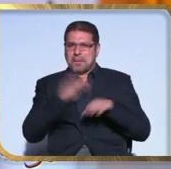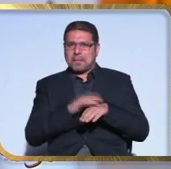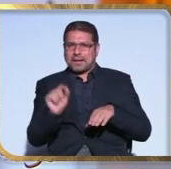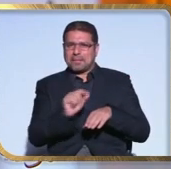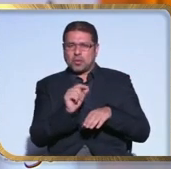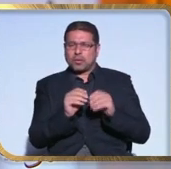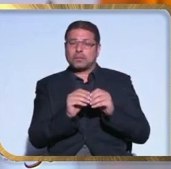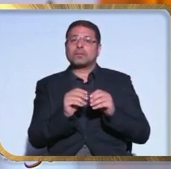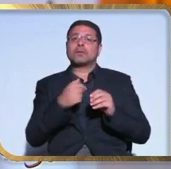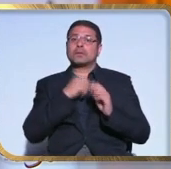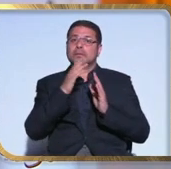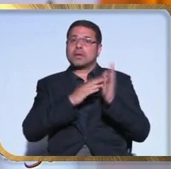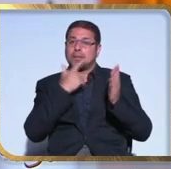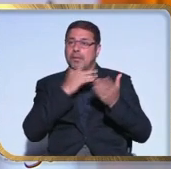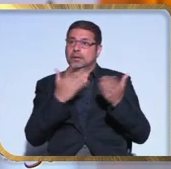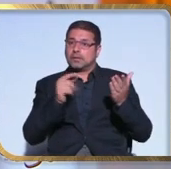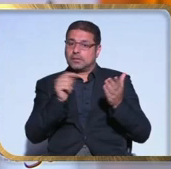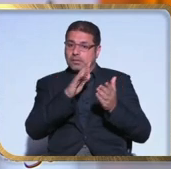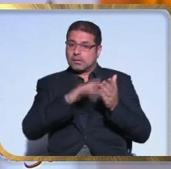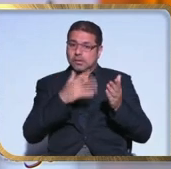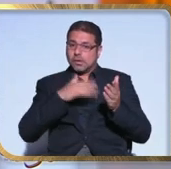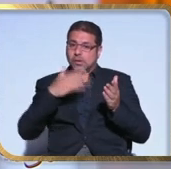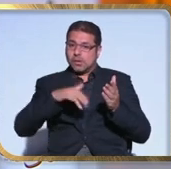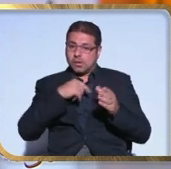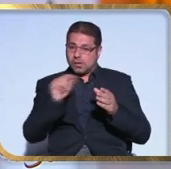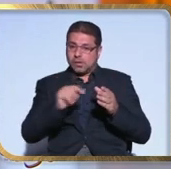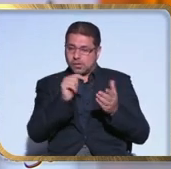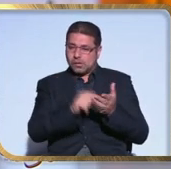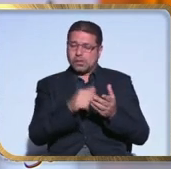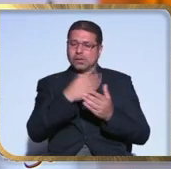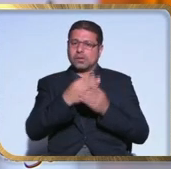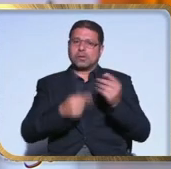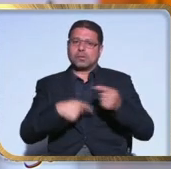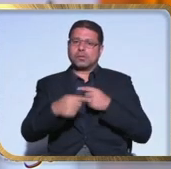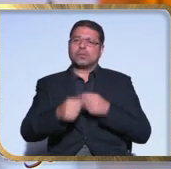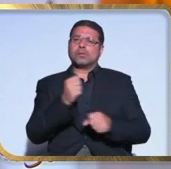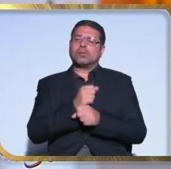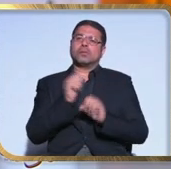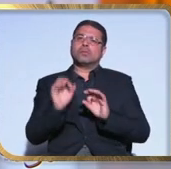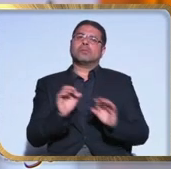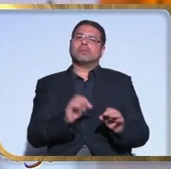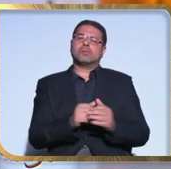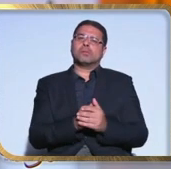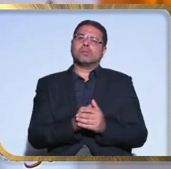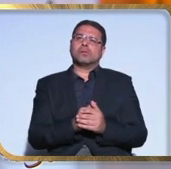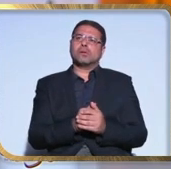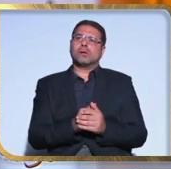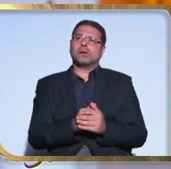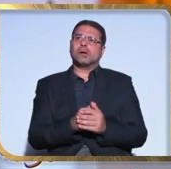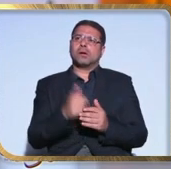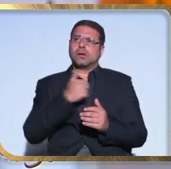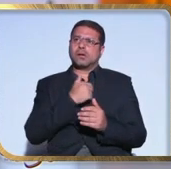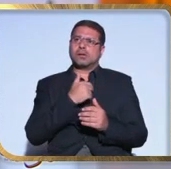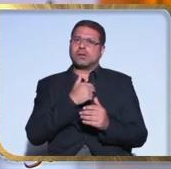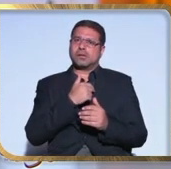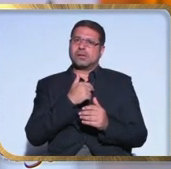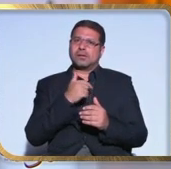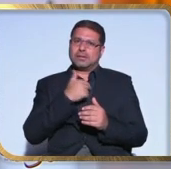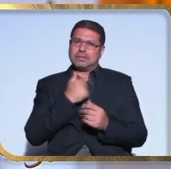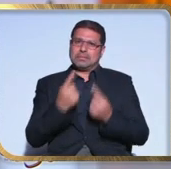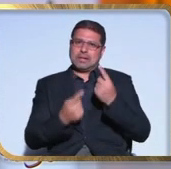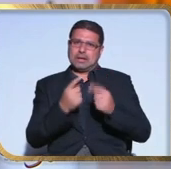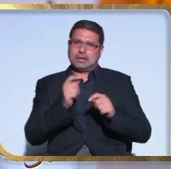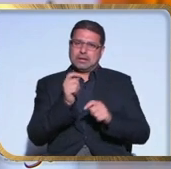اه احنا صفحه بيضا كل اللي احنا بنكتب فيها اولادنا هيعملو اللي احنا اللي احنا اللي احنا